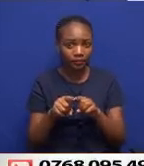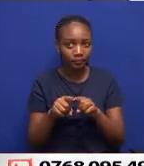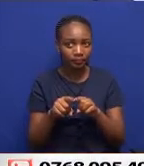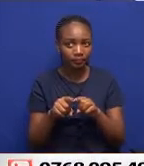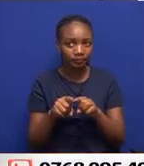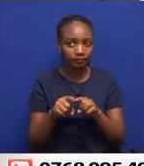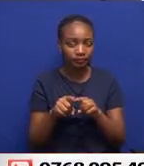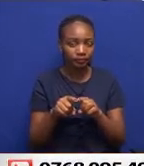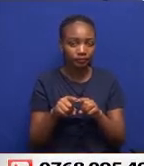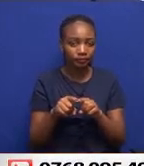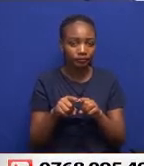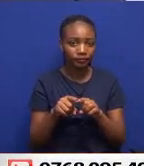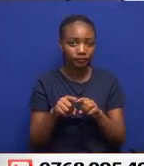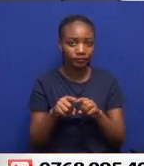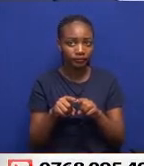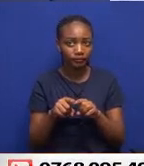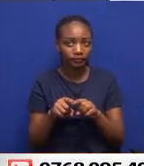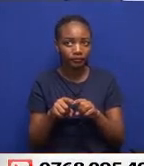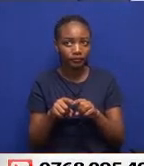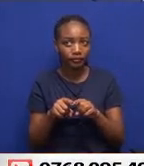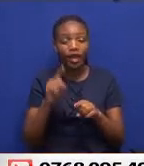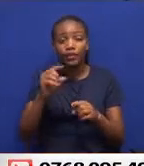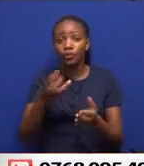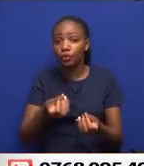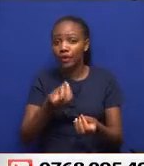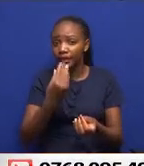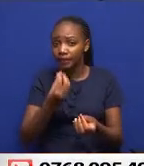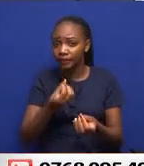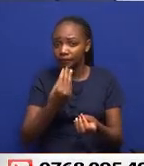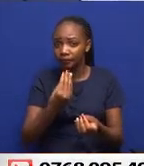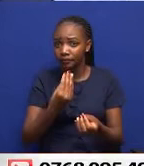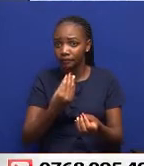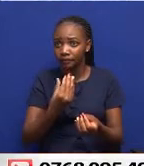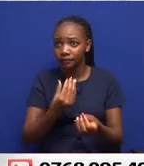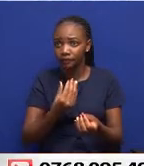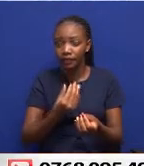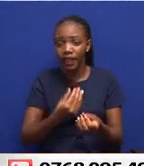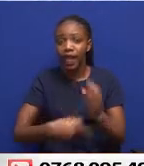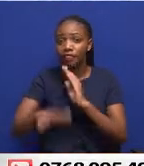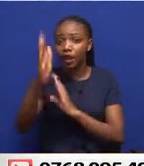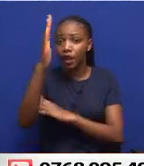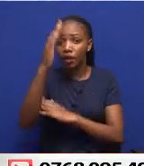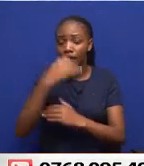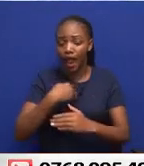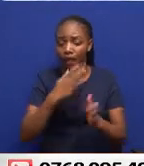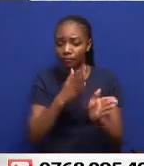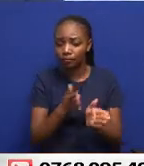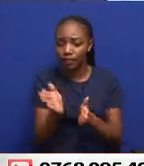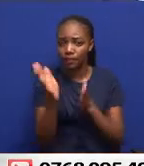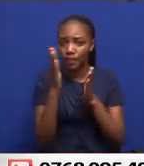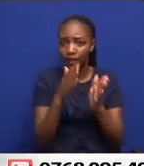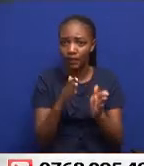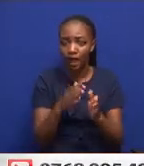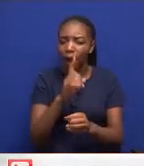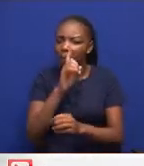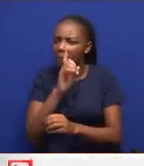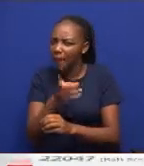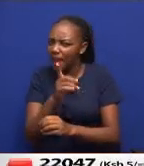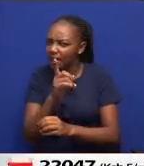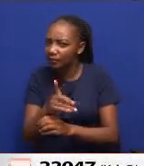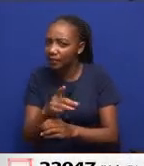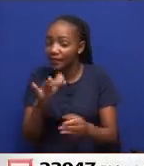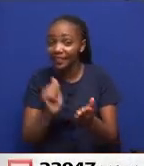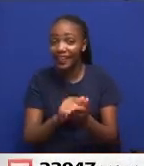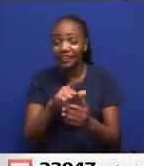inakuwa because you eat haram. God has prepared punishment that you cannot